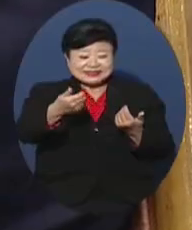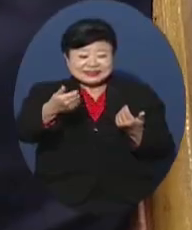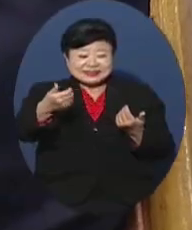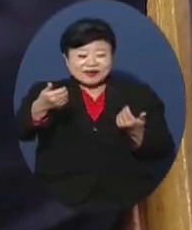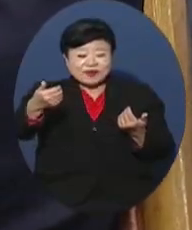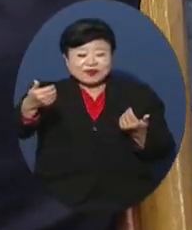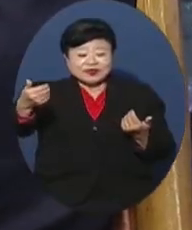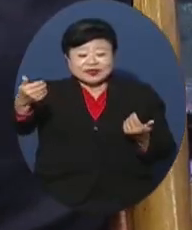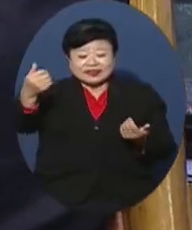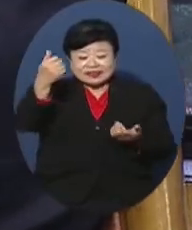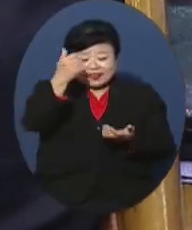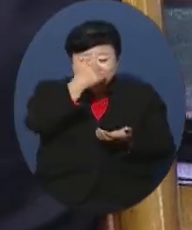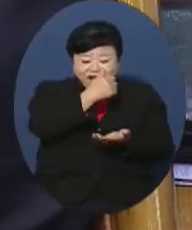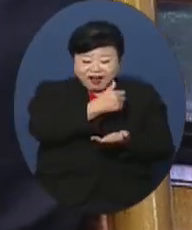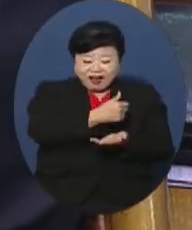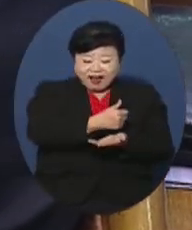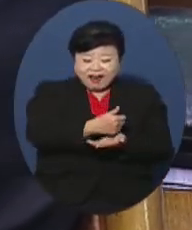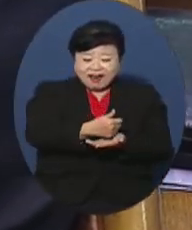사모하는